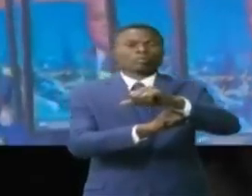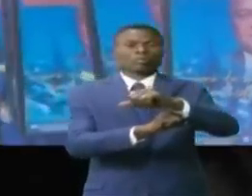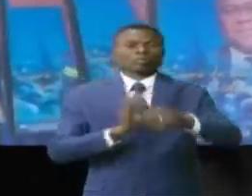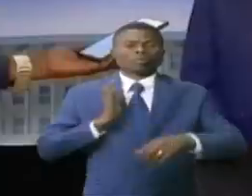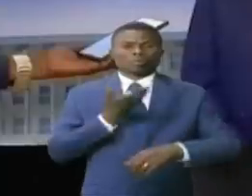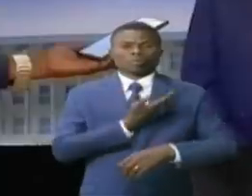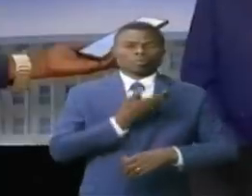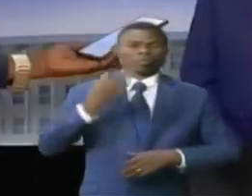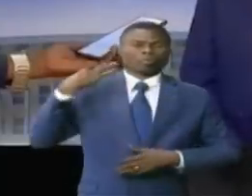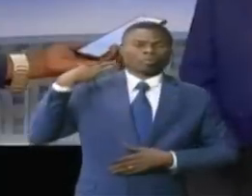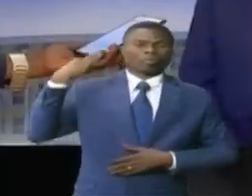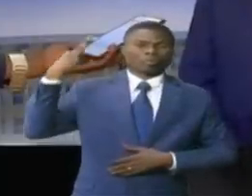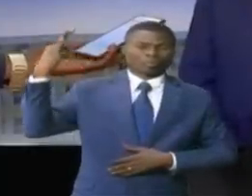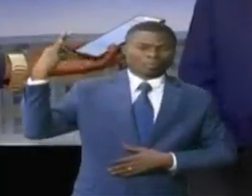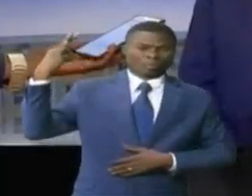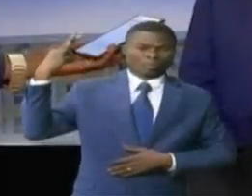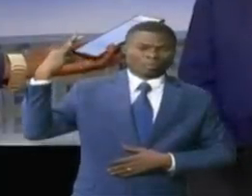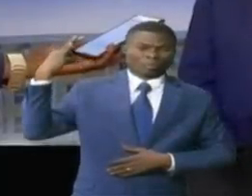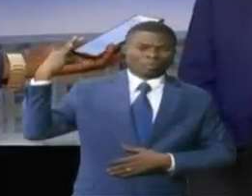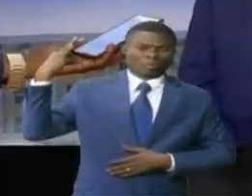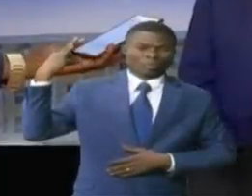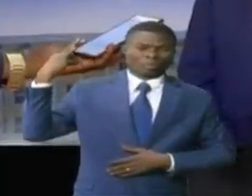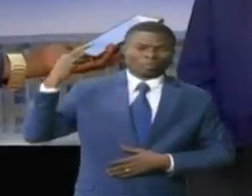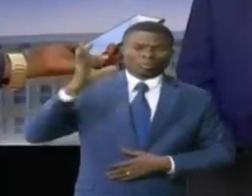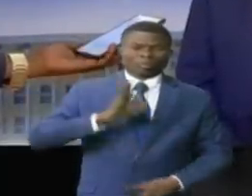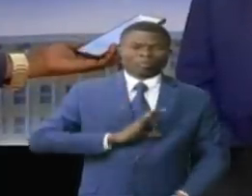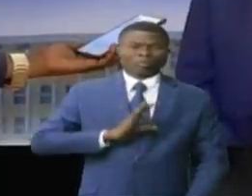notre candidat,